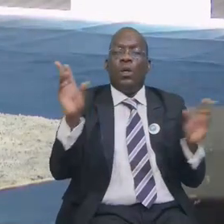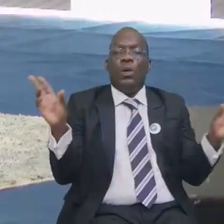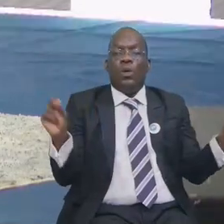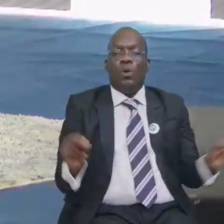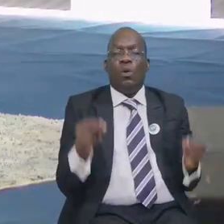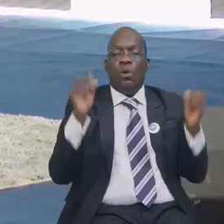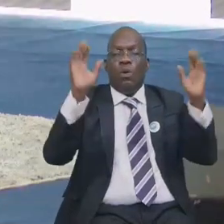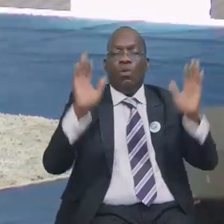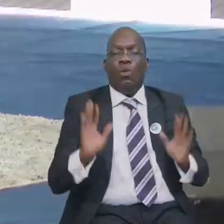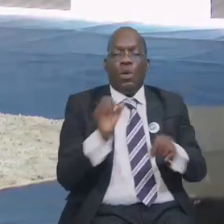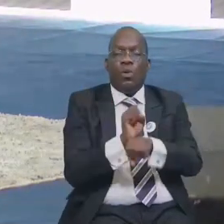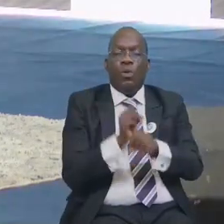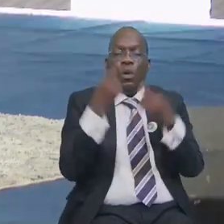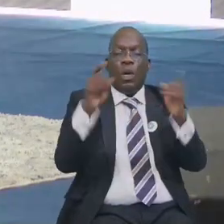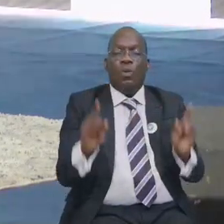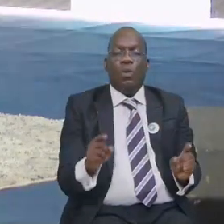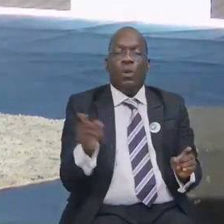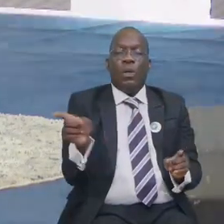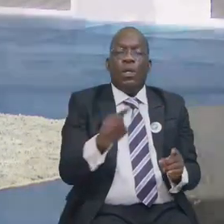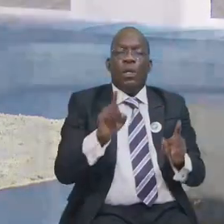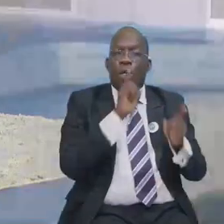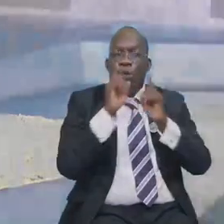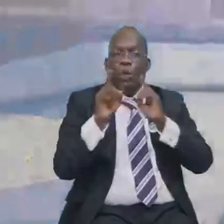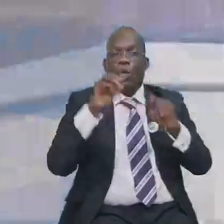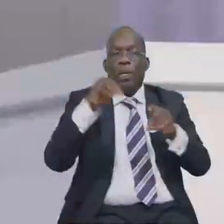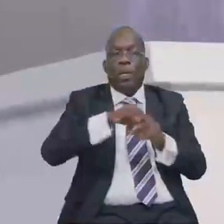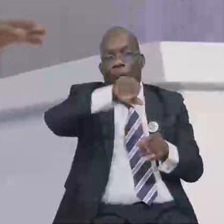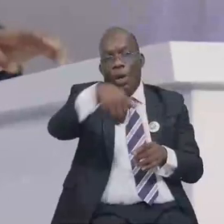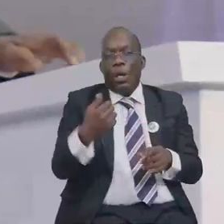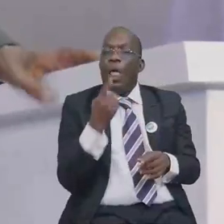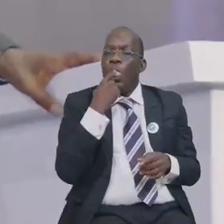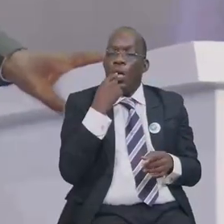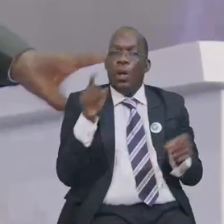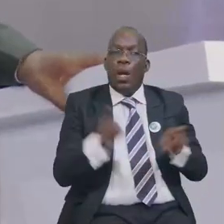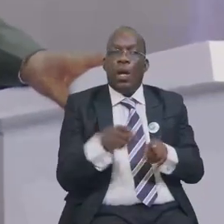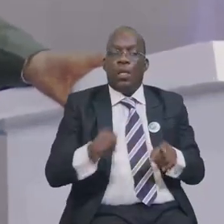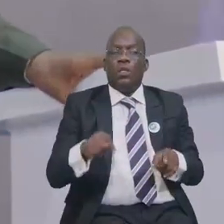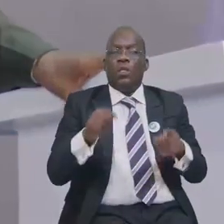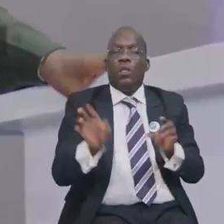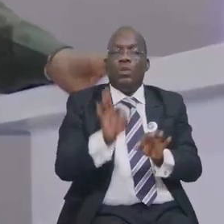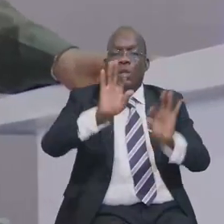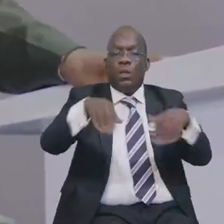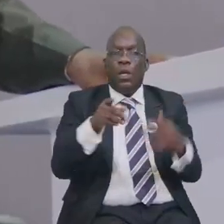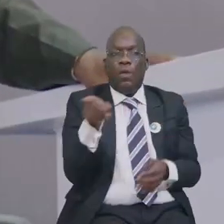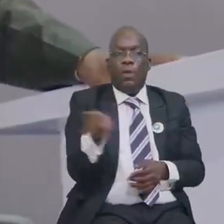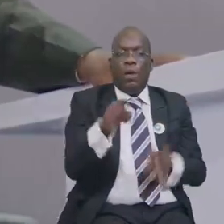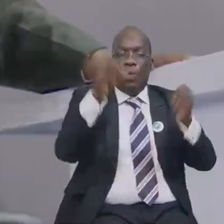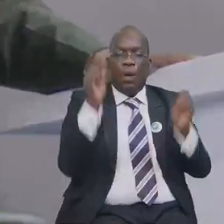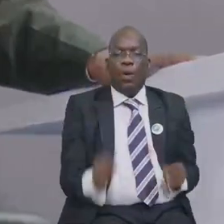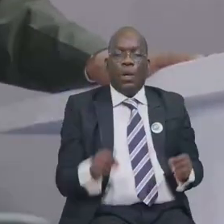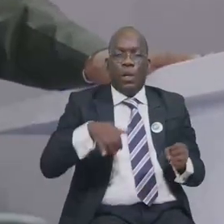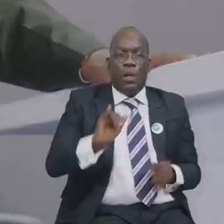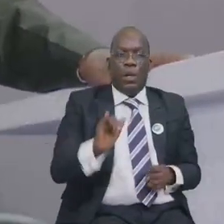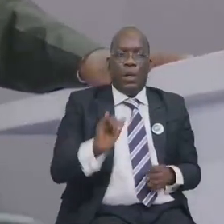Et ils parlaient en d'autres langues, selon que l'Esprit leur donnait de s'exprimer. Mais au